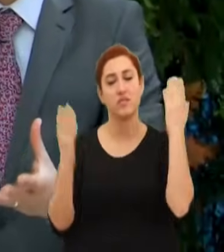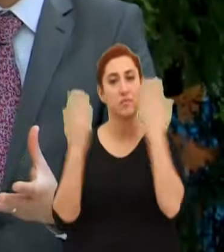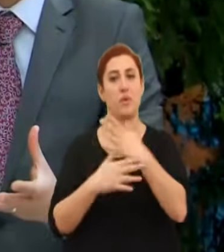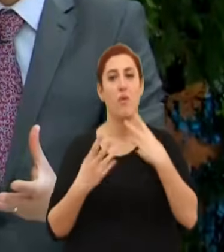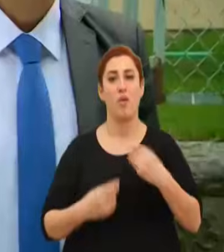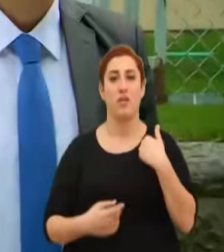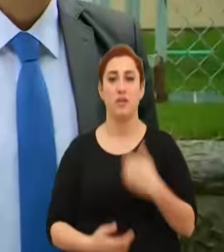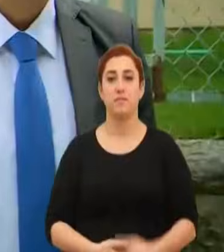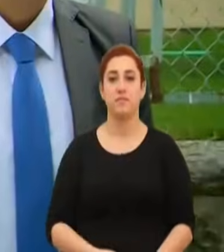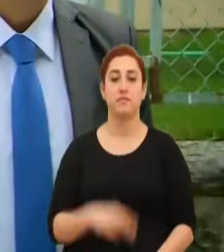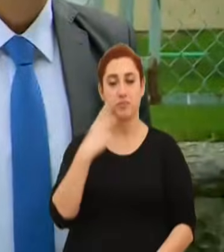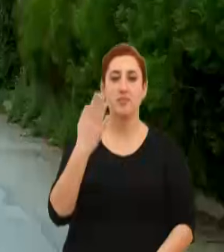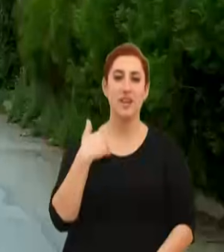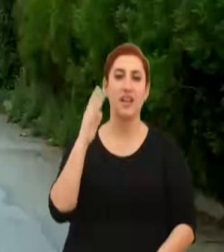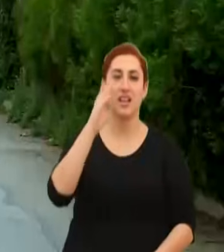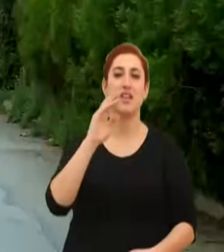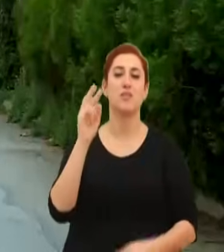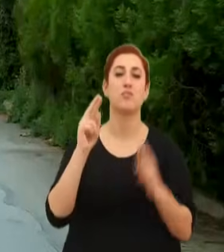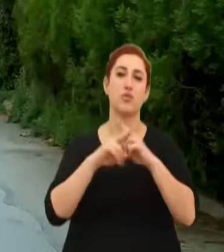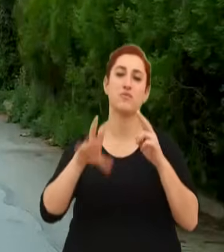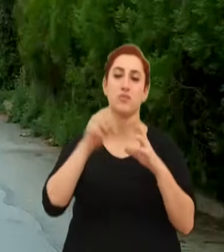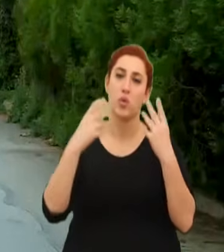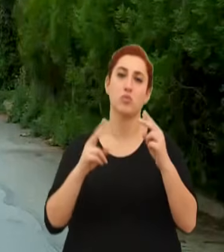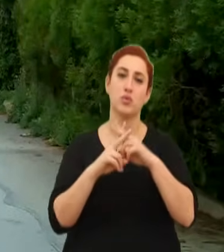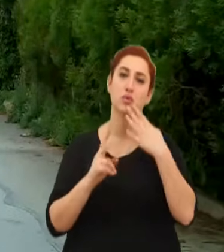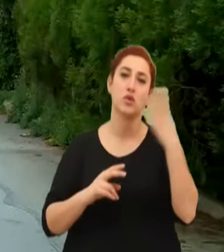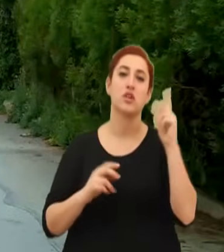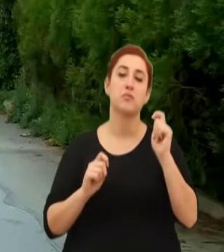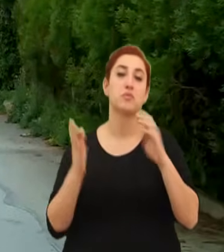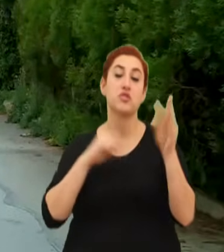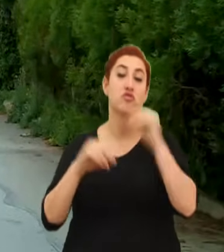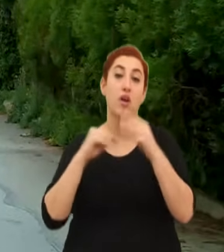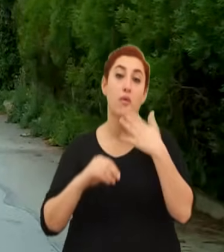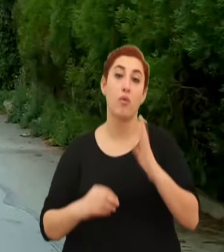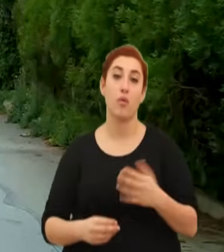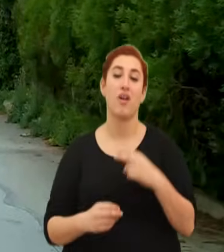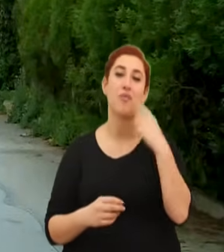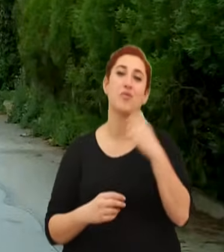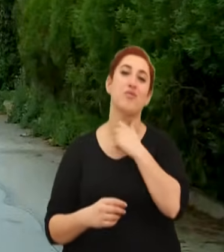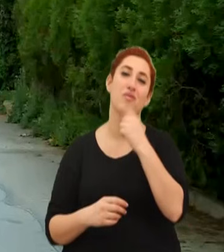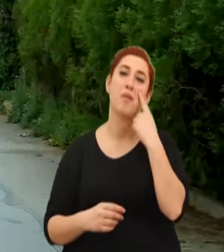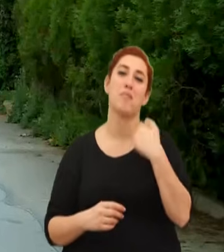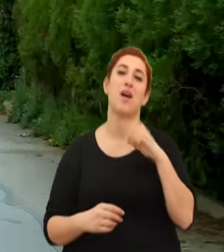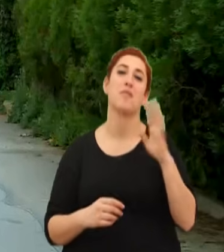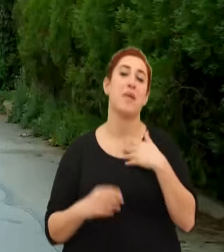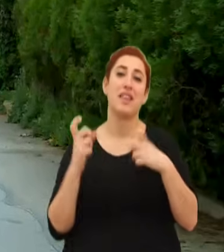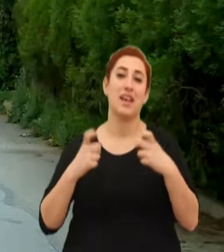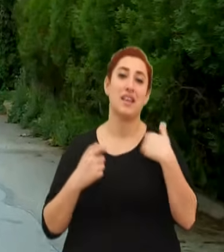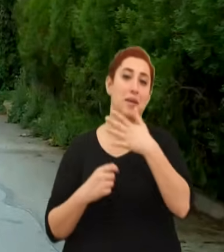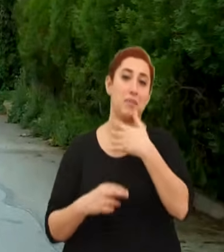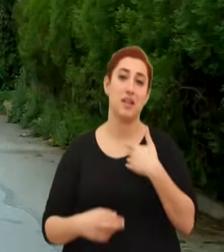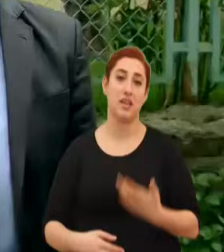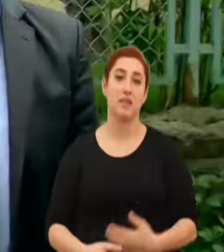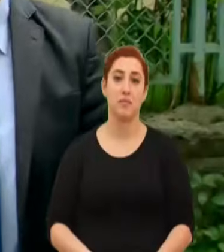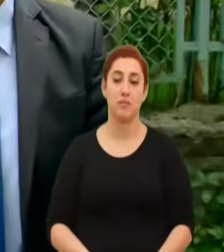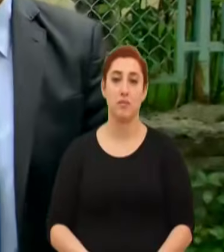yanlış anladım ben. Ablacığım gel, ileride karakol olacaktı. Polise söyleyelim. Yapacak başka bir şey yok artık. Ablam ne olur bakma öyle ya. Ben nereden